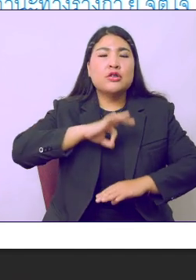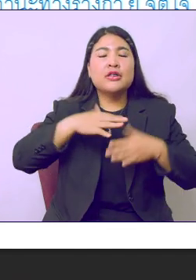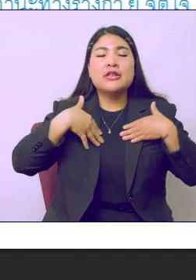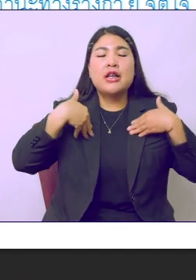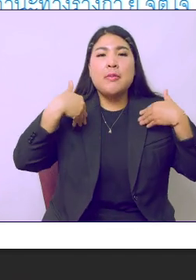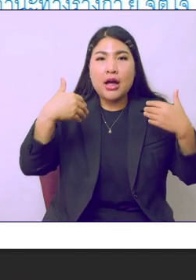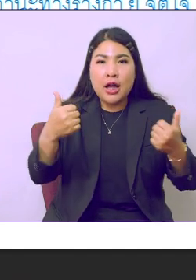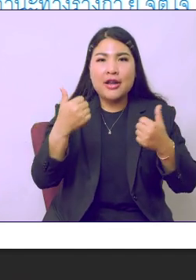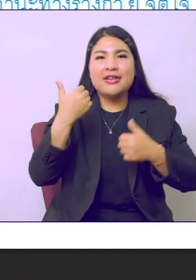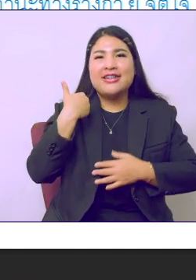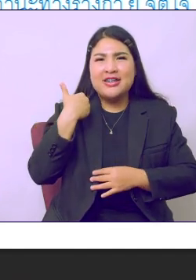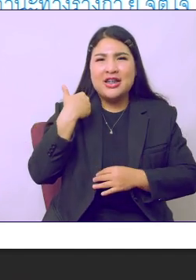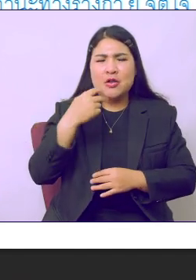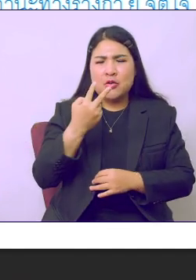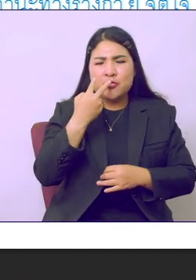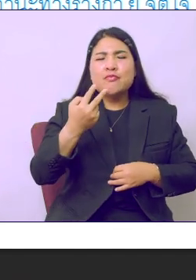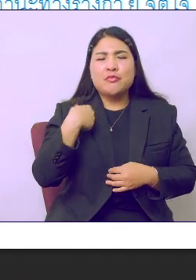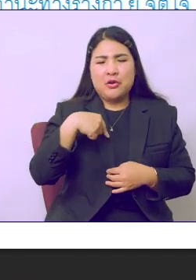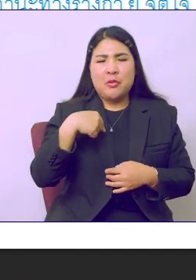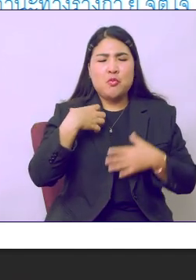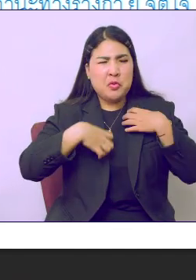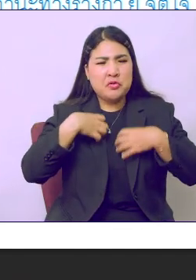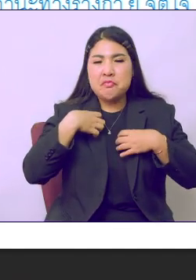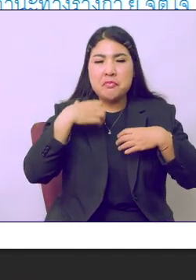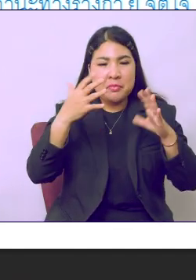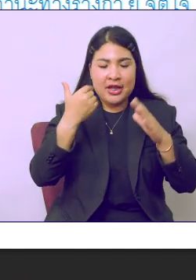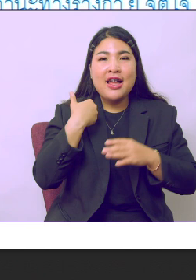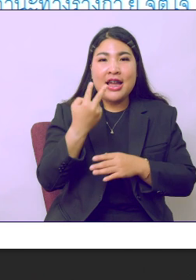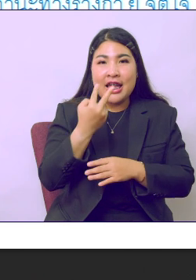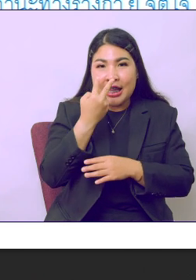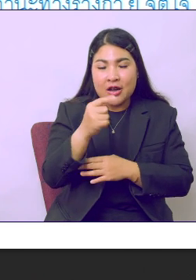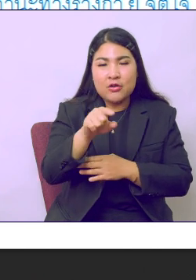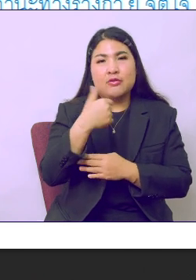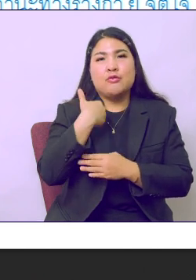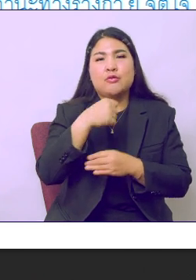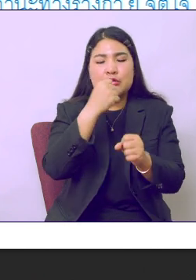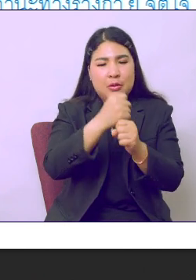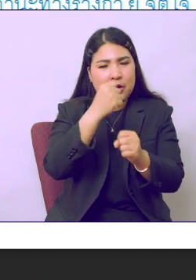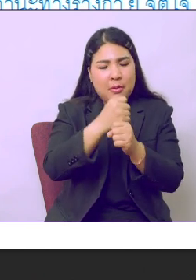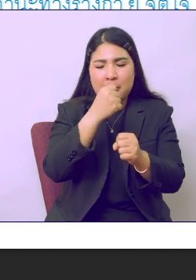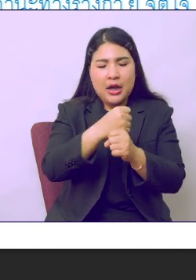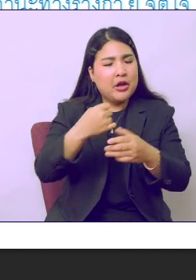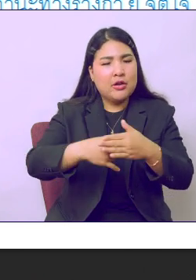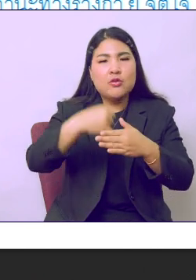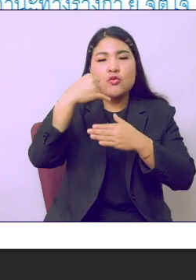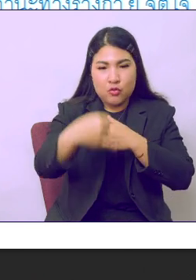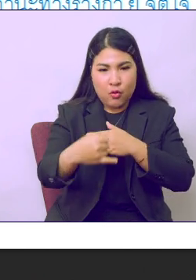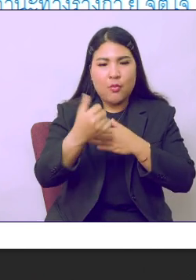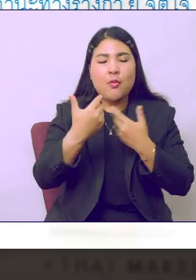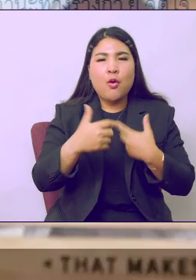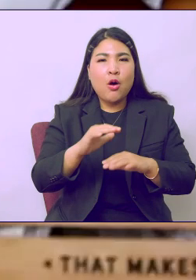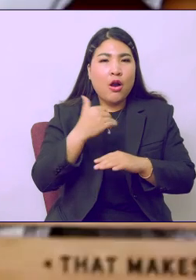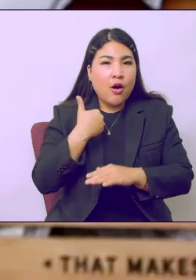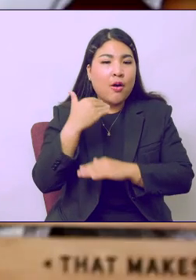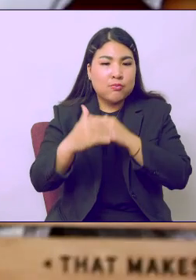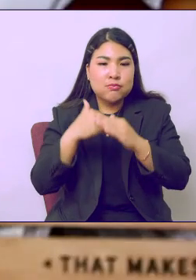ขนาดที่อยู่ในท่าแล้วรู้สึกว่าเขาไม่หงุดหงิดแกับเรานะครับแล้วเเพร้อมที่จะทำให้จบ sectionนะครับทำได้ดีขึ้นมากขึ้น